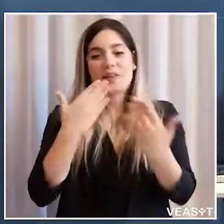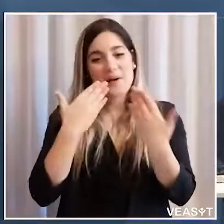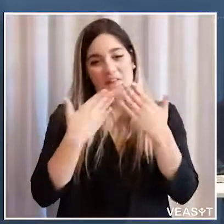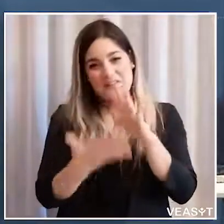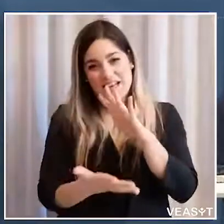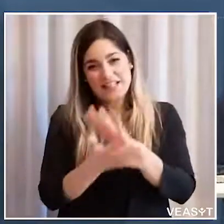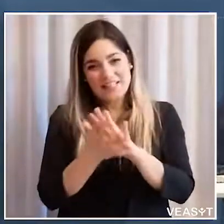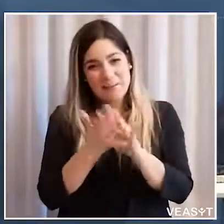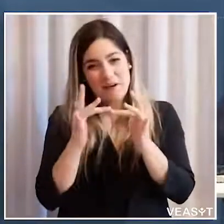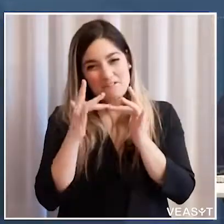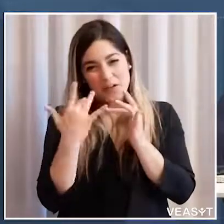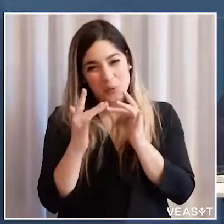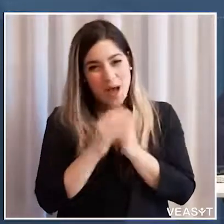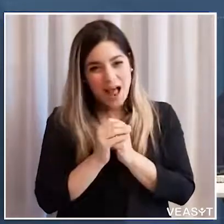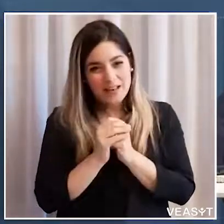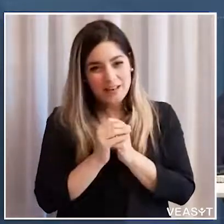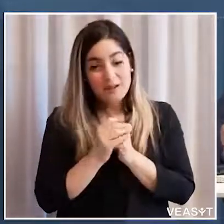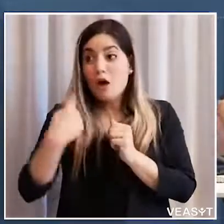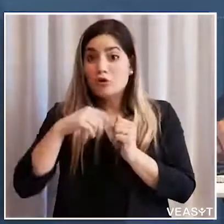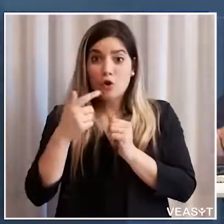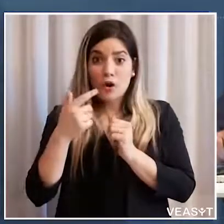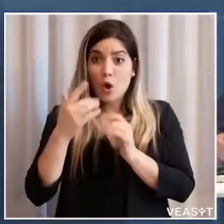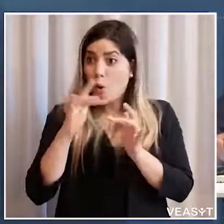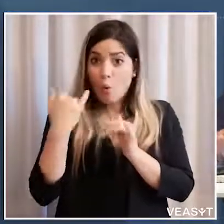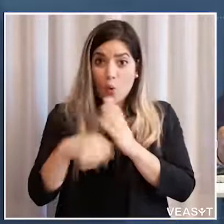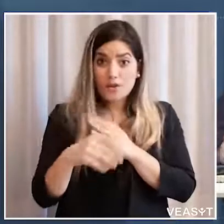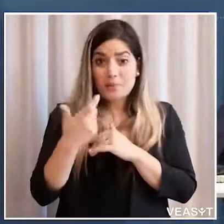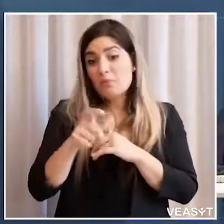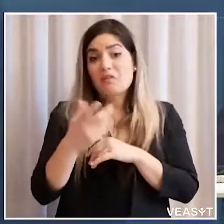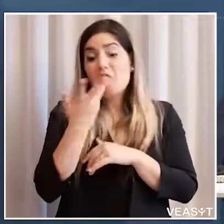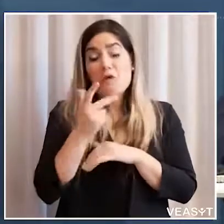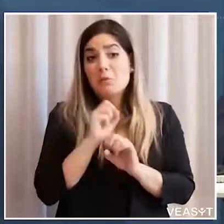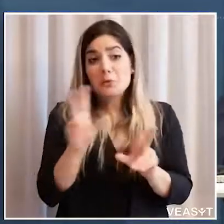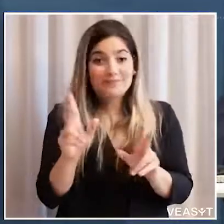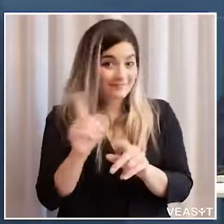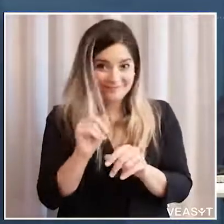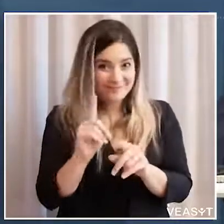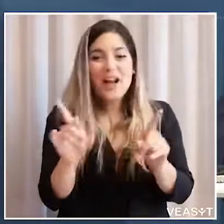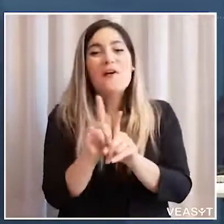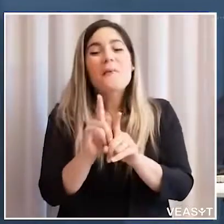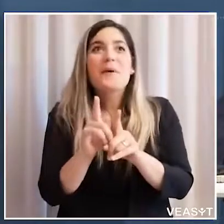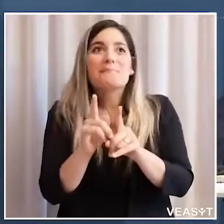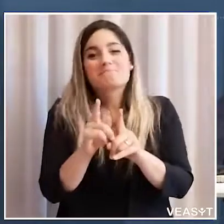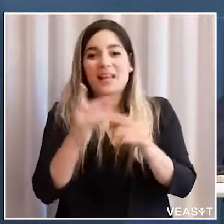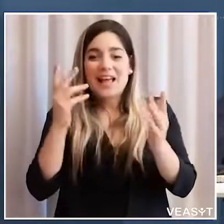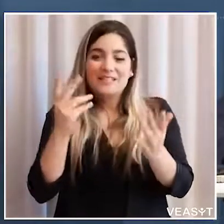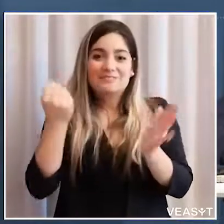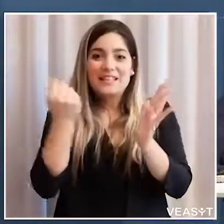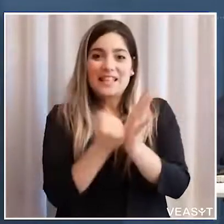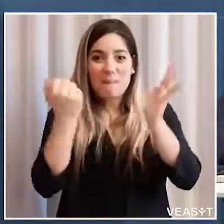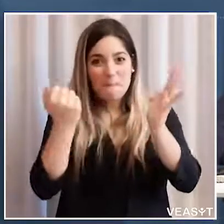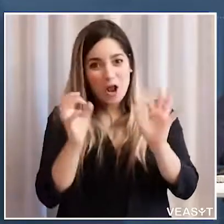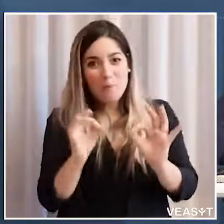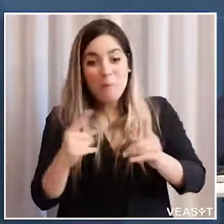conferenza stampa virtuale non perché non lavorerai ma perché un atto simbolico incerto lato